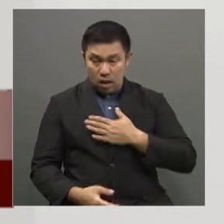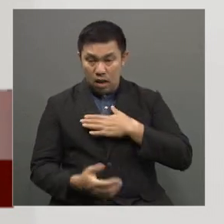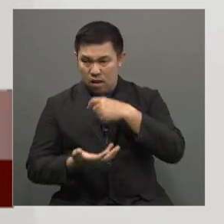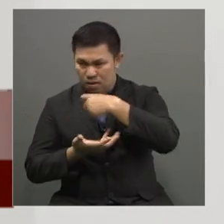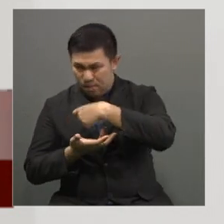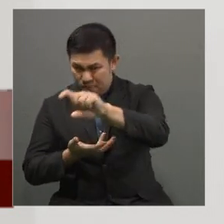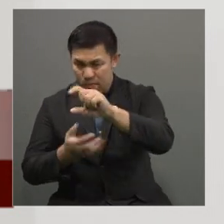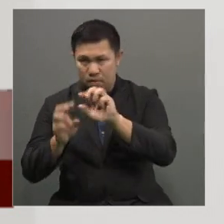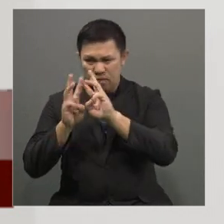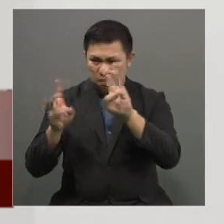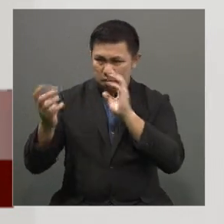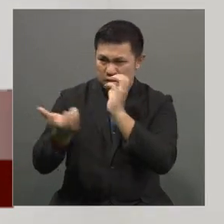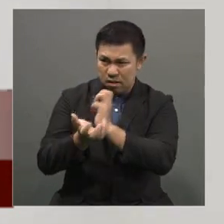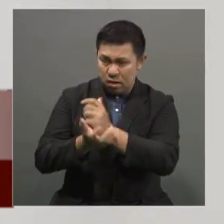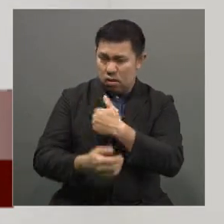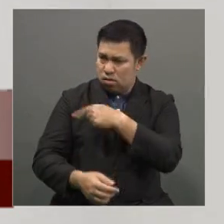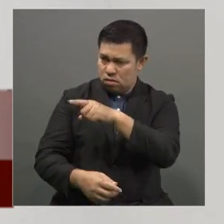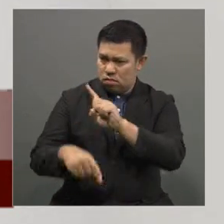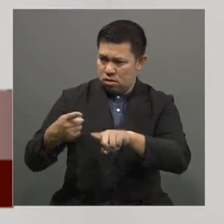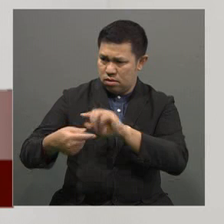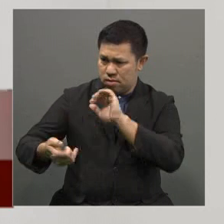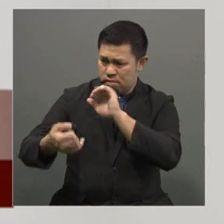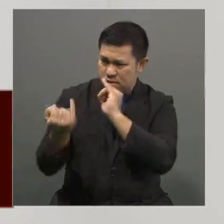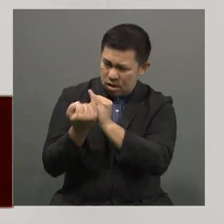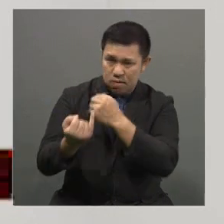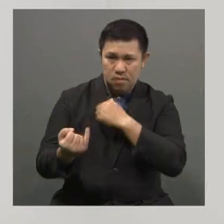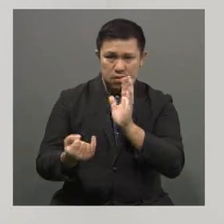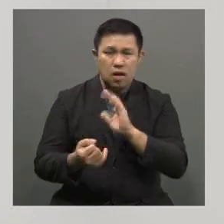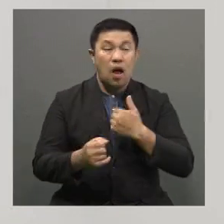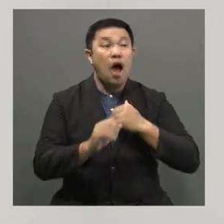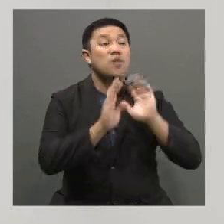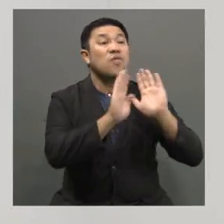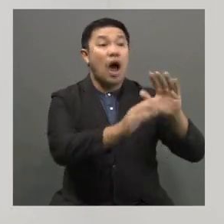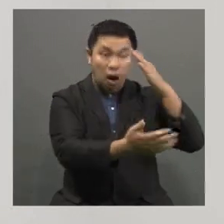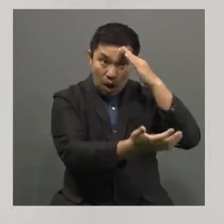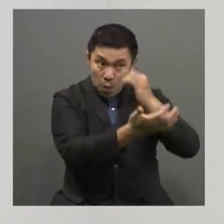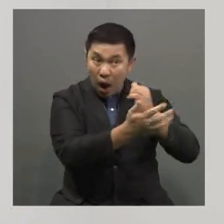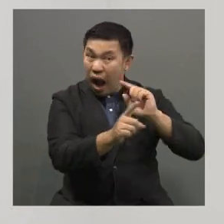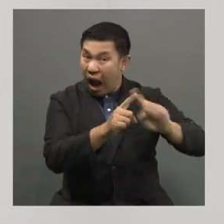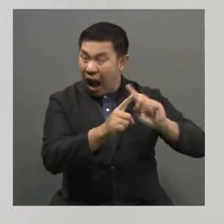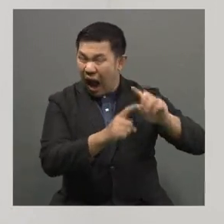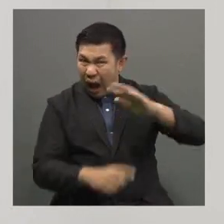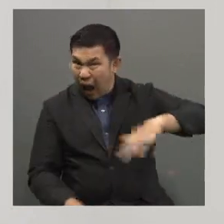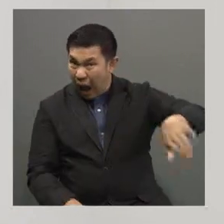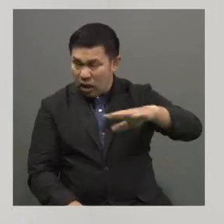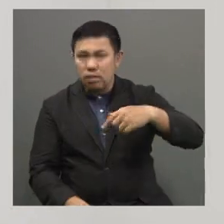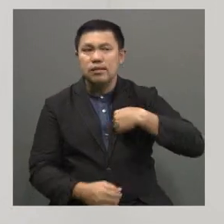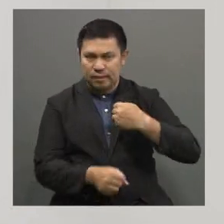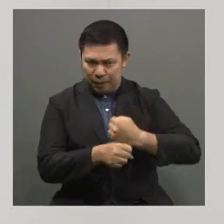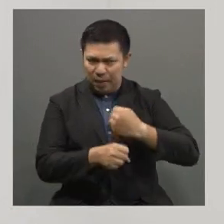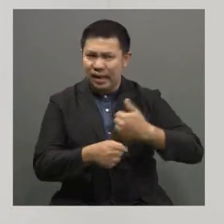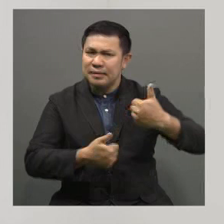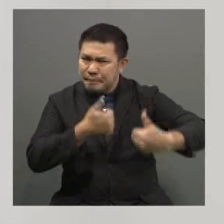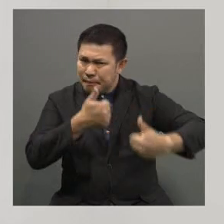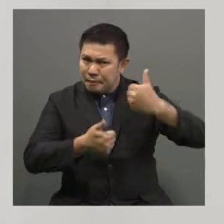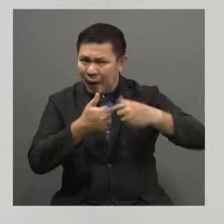ผมไม่ได้คบหากับผู้เวบพนวันนี้ผมก็เอ่อฝากถึงตำรวจทุกนายนะครับว่าเรามาแข่งกันทำงานดีกว่า